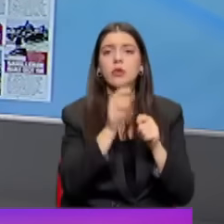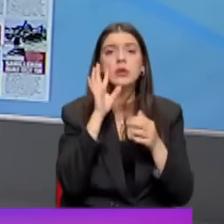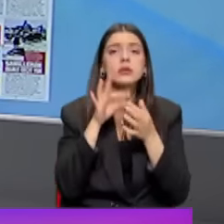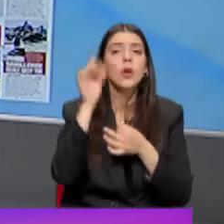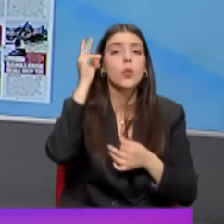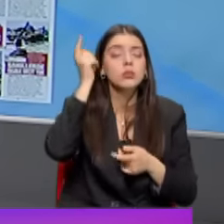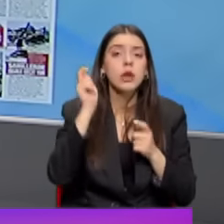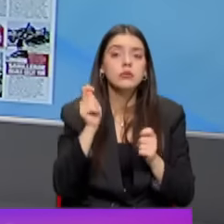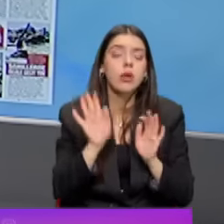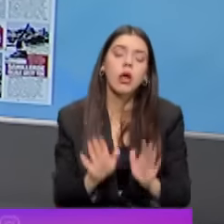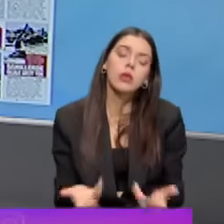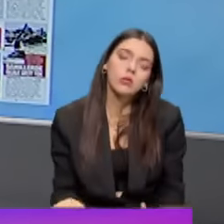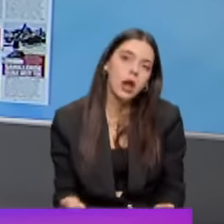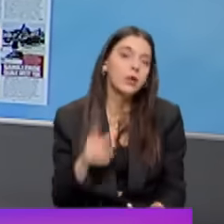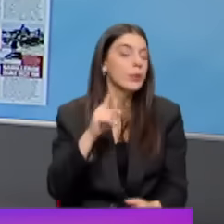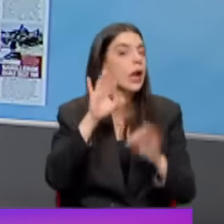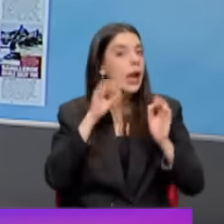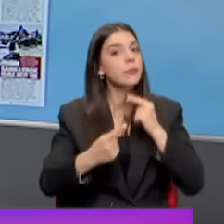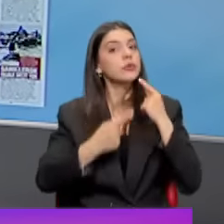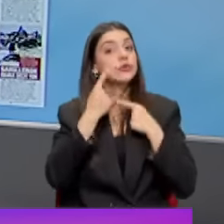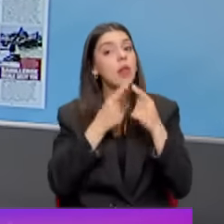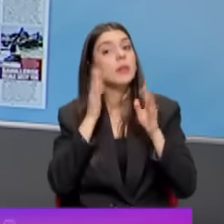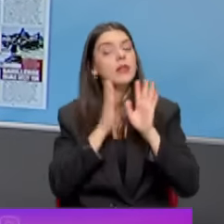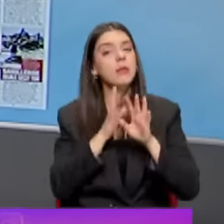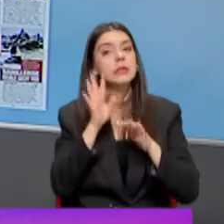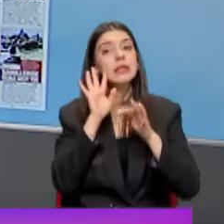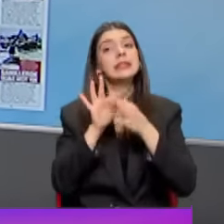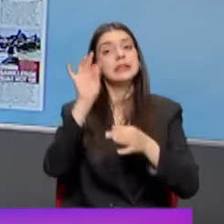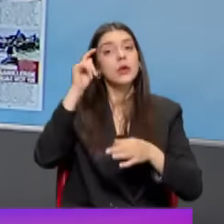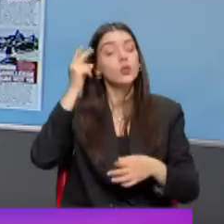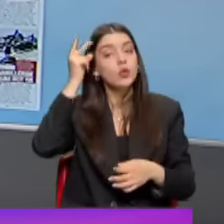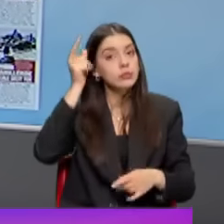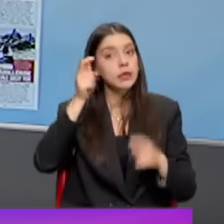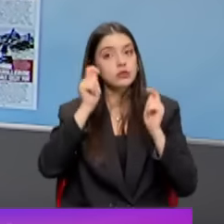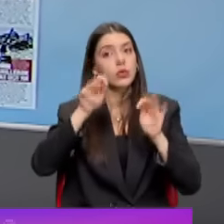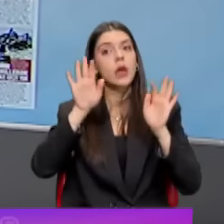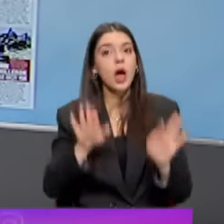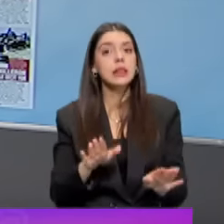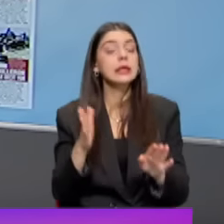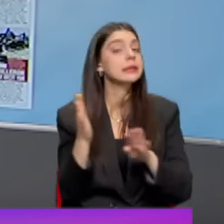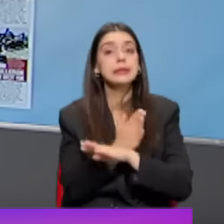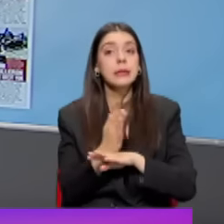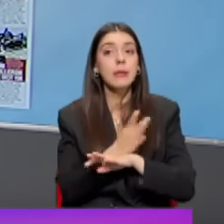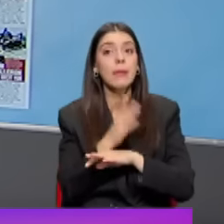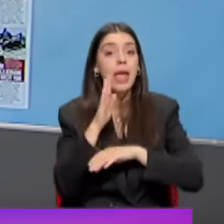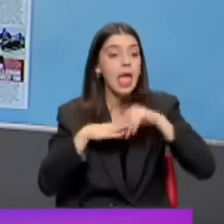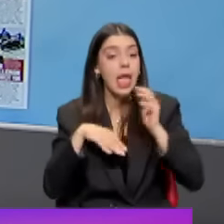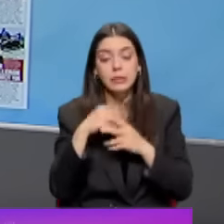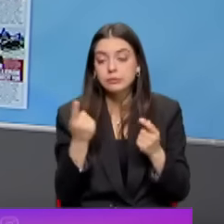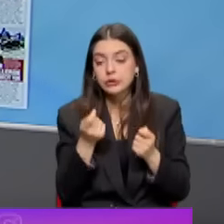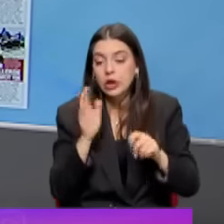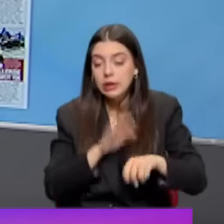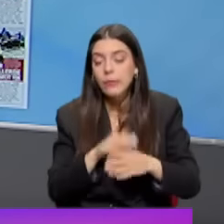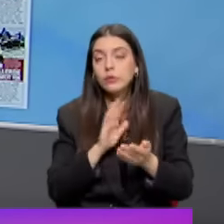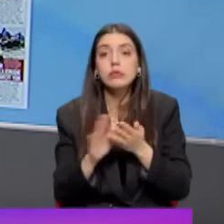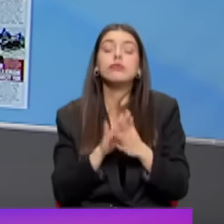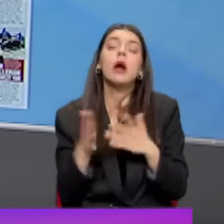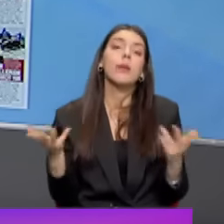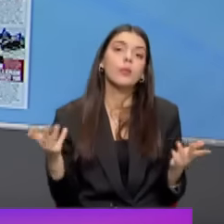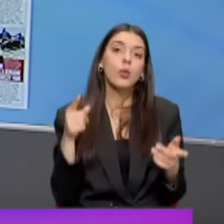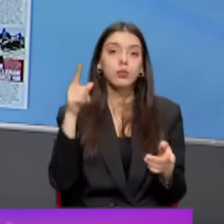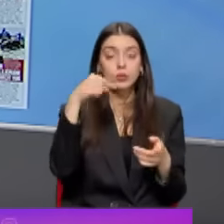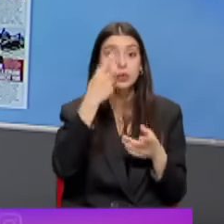kalıyorlar bunu sürekli söylemeye devam edeceğim insanlar Unutmak Zorunda kalıyorlar Çünkü ellerinden bir şey gelmiyor